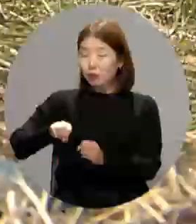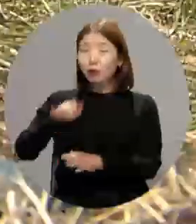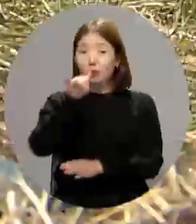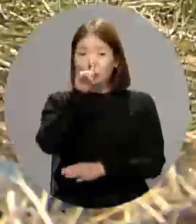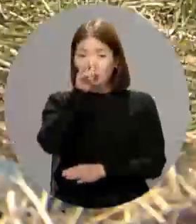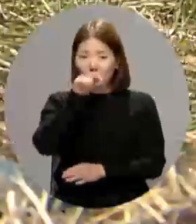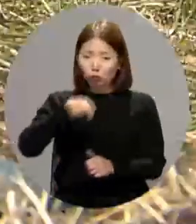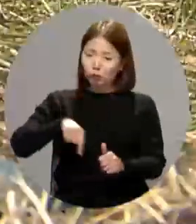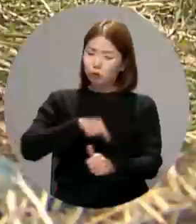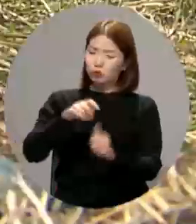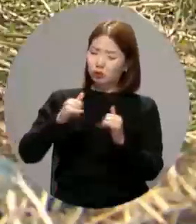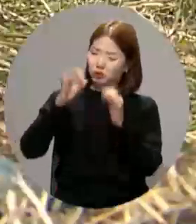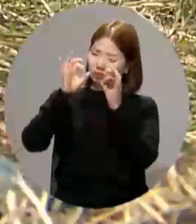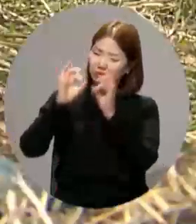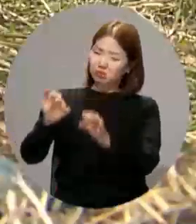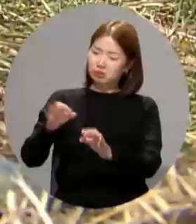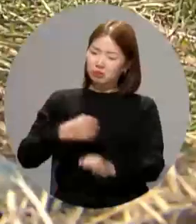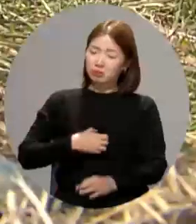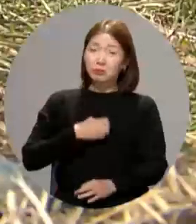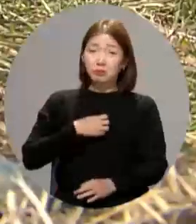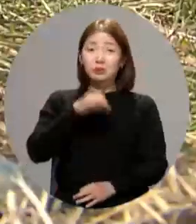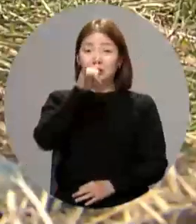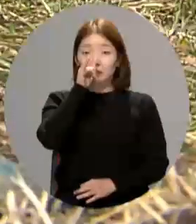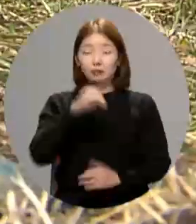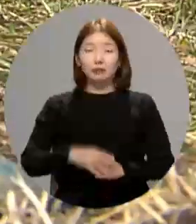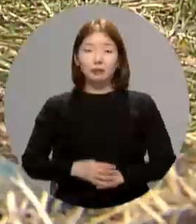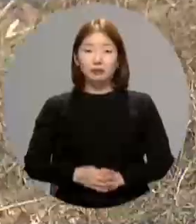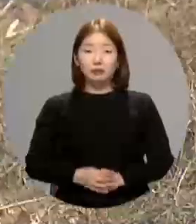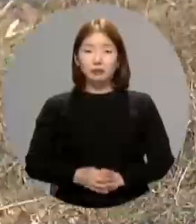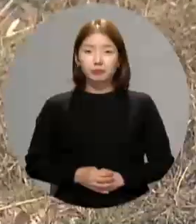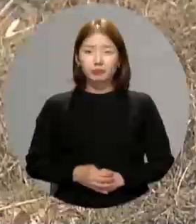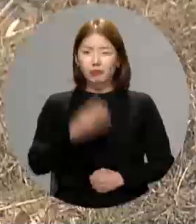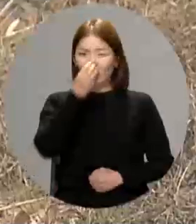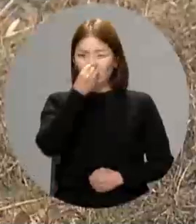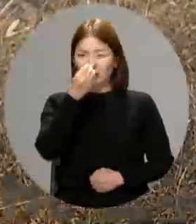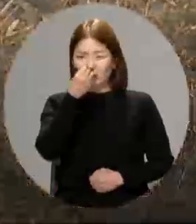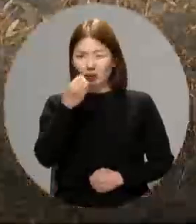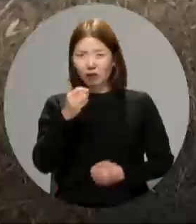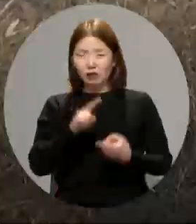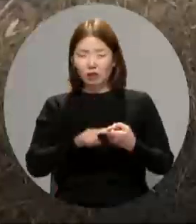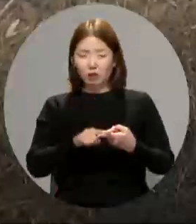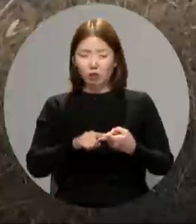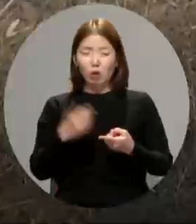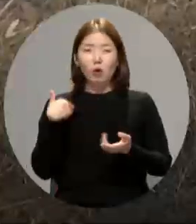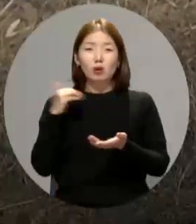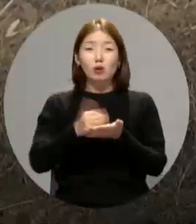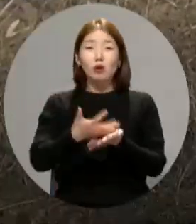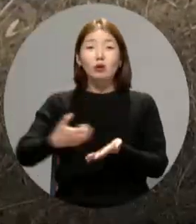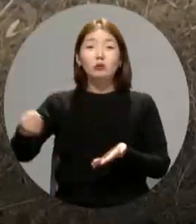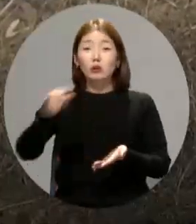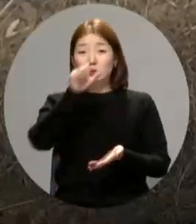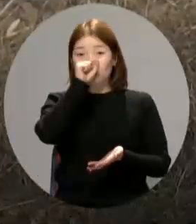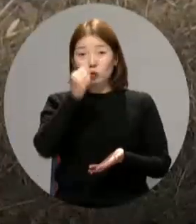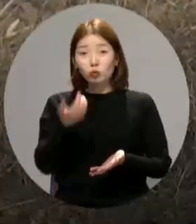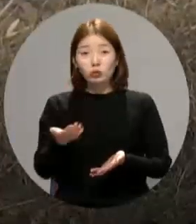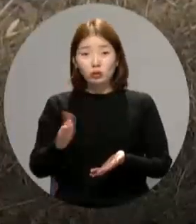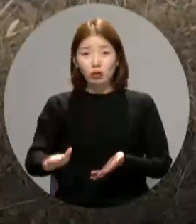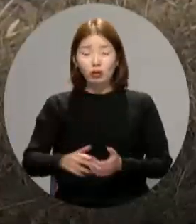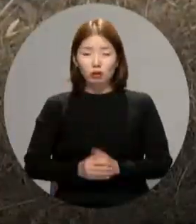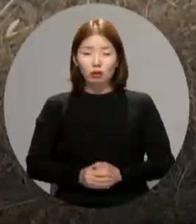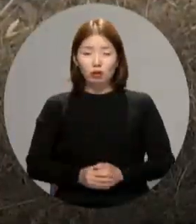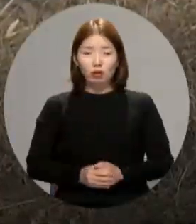있어 주변 사람들도 눈살을 찌푸릴 정도입니다. 쓰레기들을 좀 갖고 가야 하는데 뭐